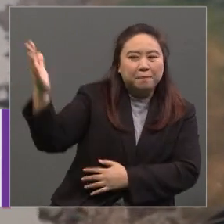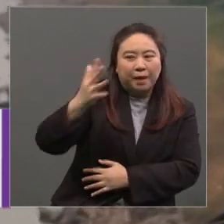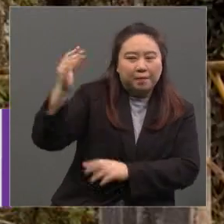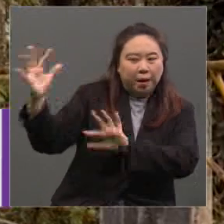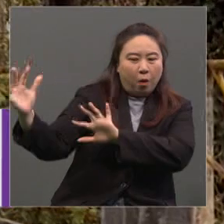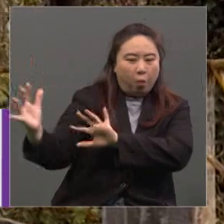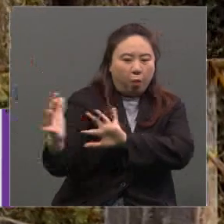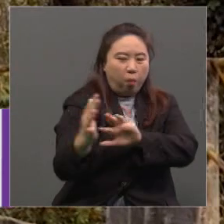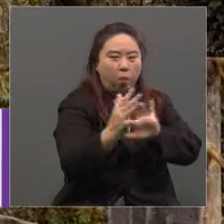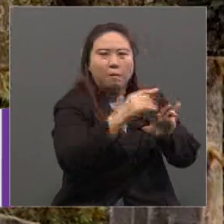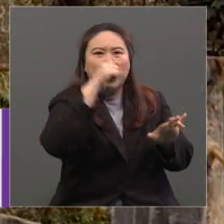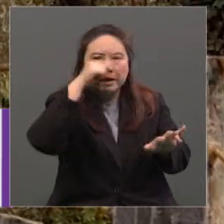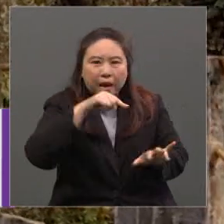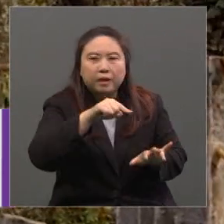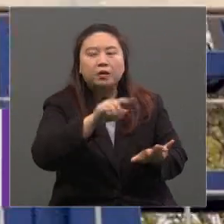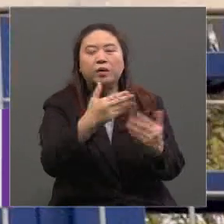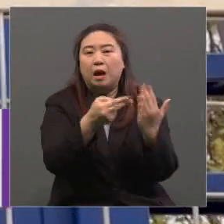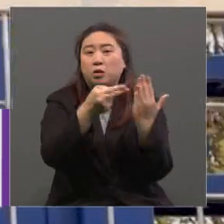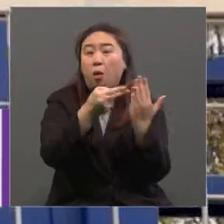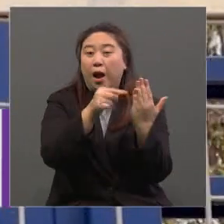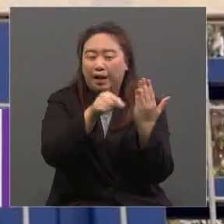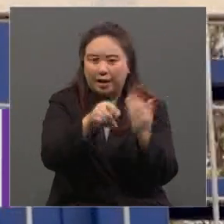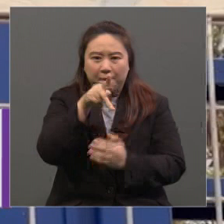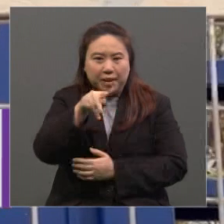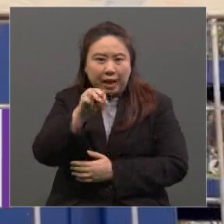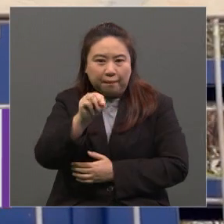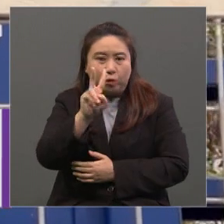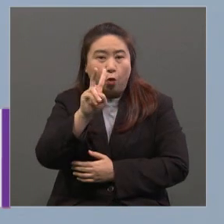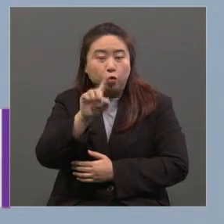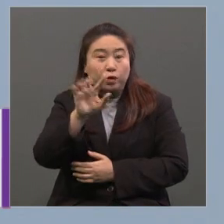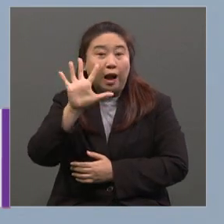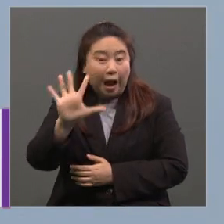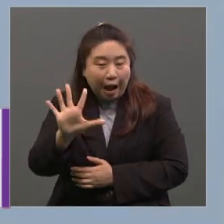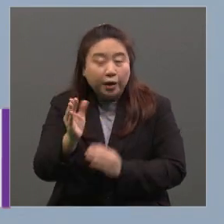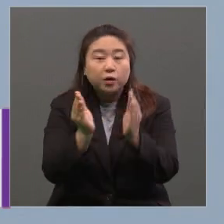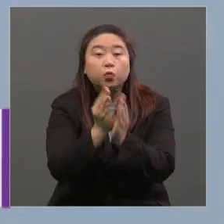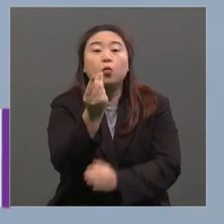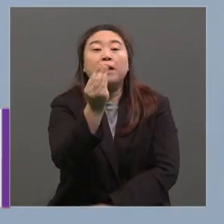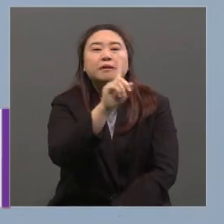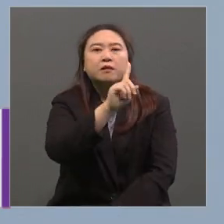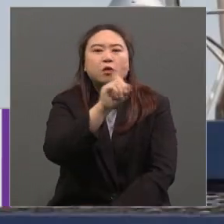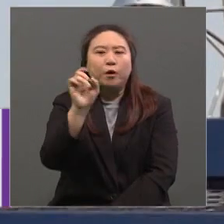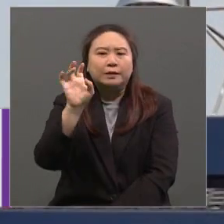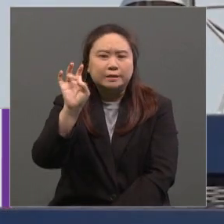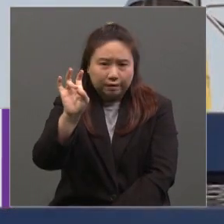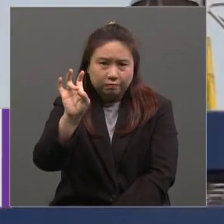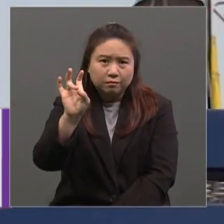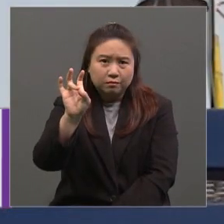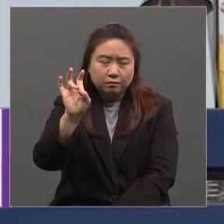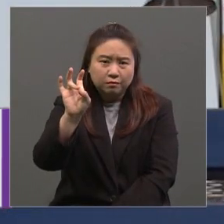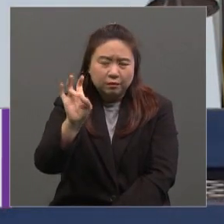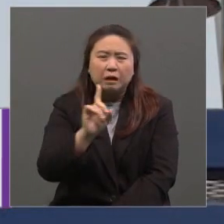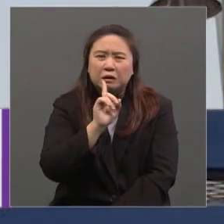เขตตำบลมีชัยเทศบาลเมืองหนองคายเนี่ยฝุ่น PM2.5สูงถึง 107ไมโครกรัมต่อลูกบาศก์เมตรถามจริงๆว่า